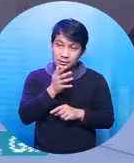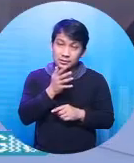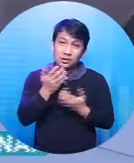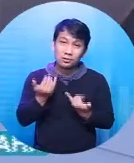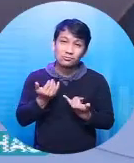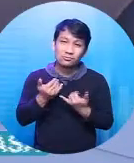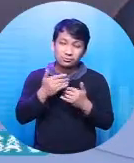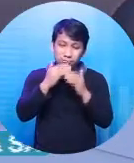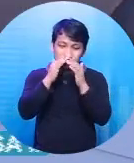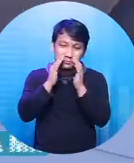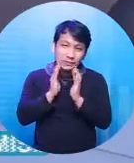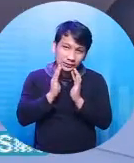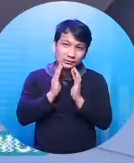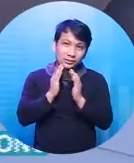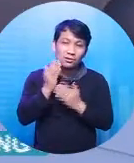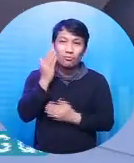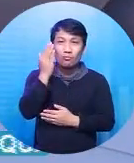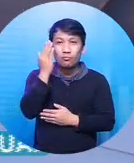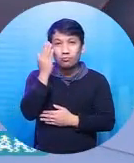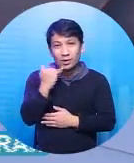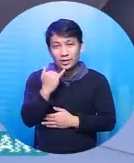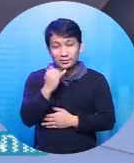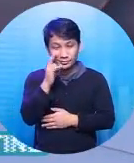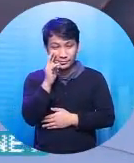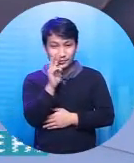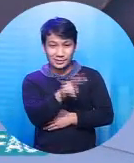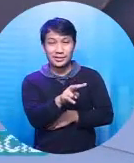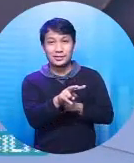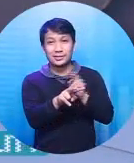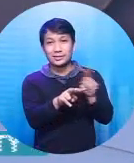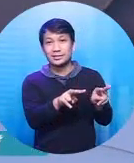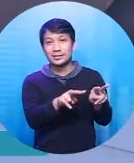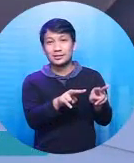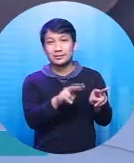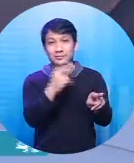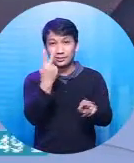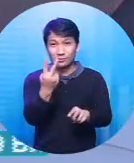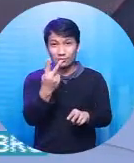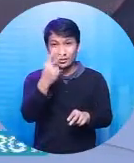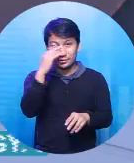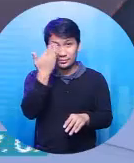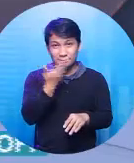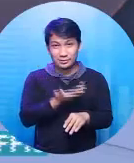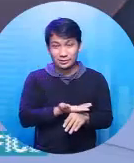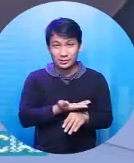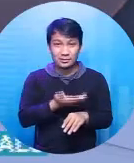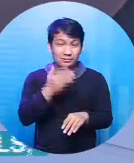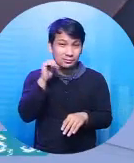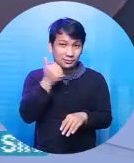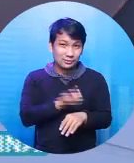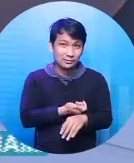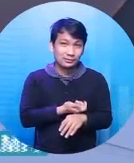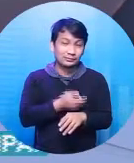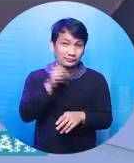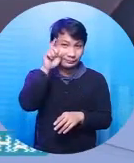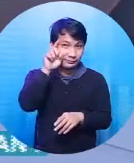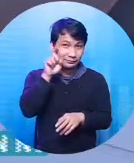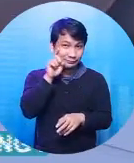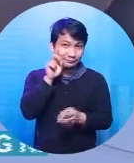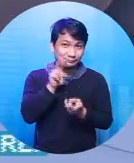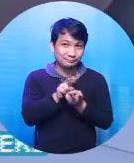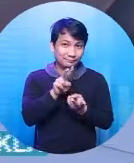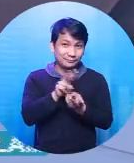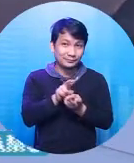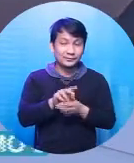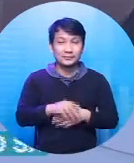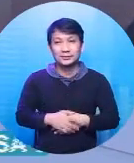paghinagpis. Nahuli niya po kasi ang kanyang dalawang anak nagtatalik.